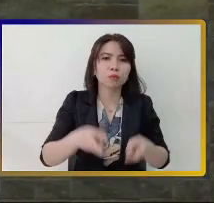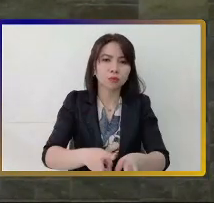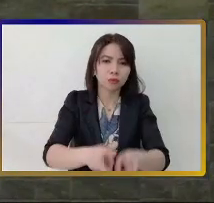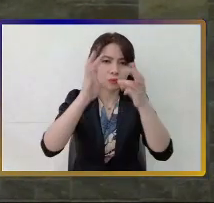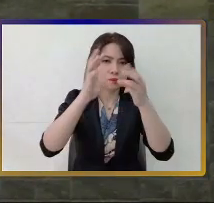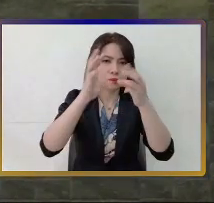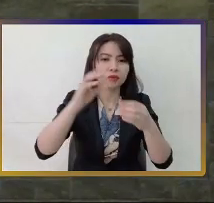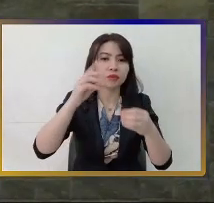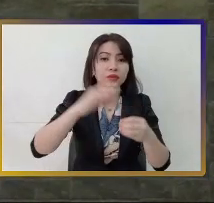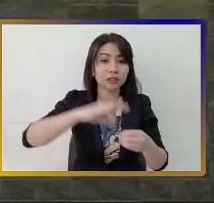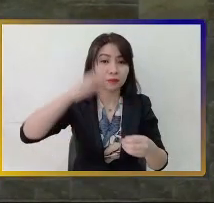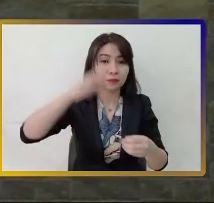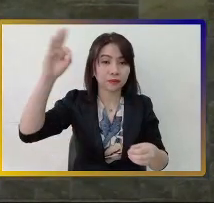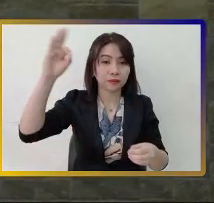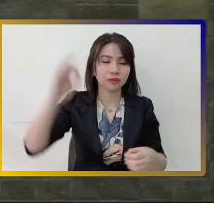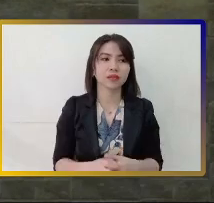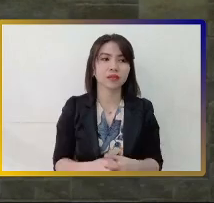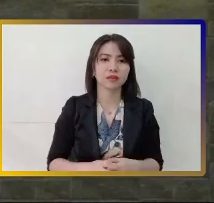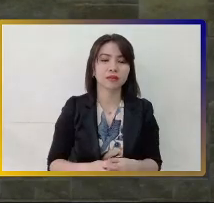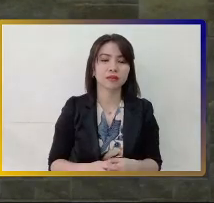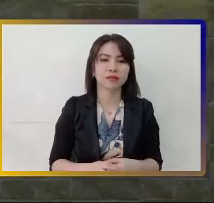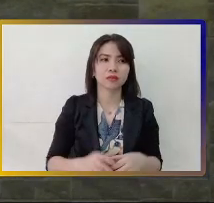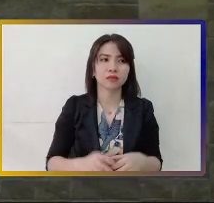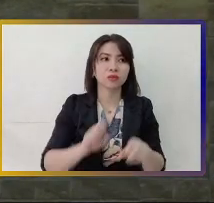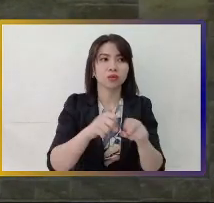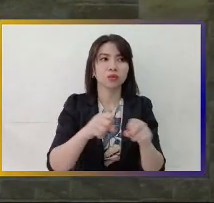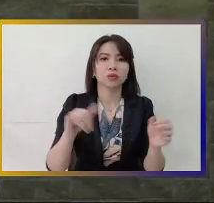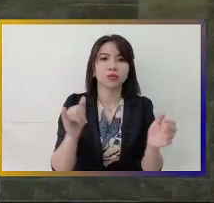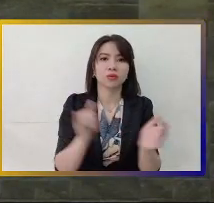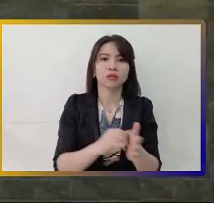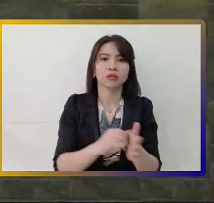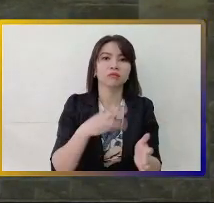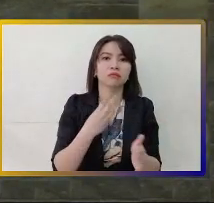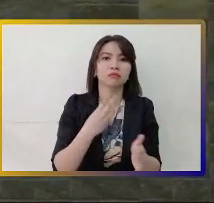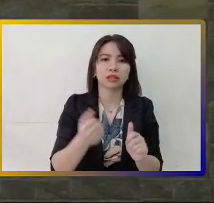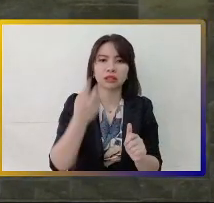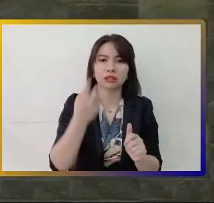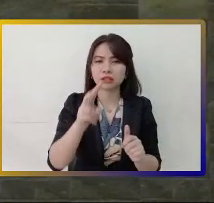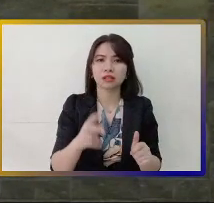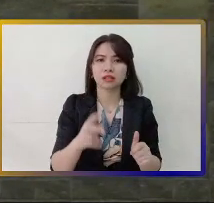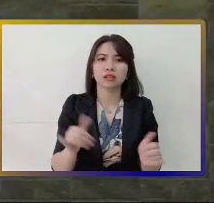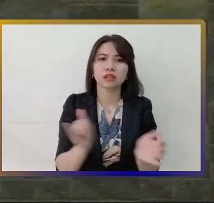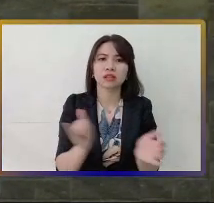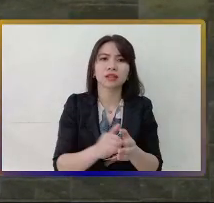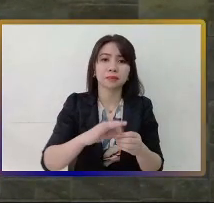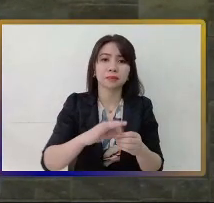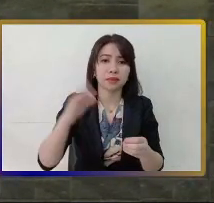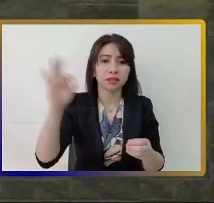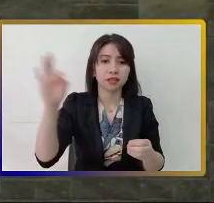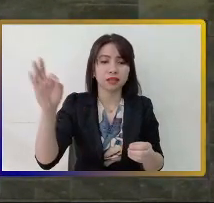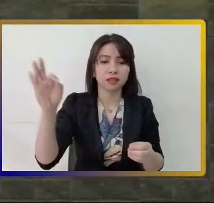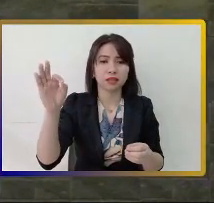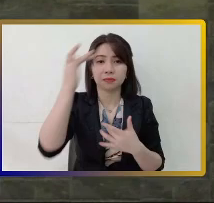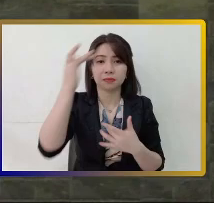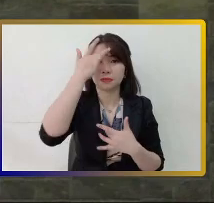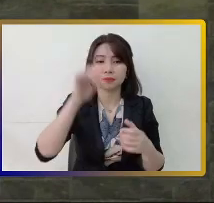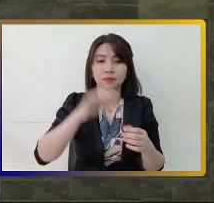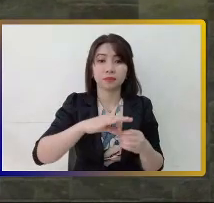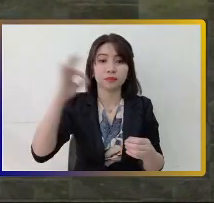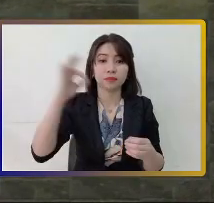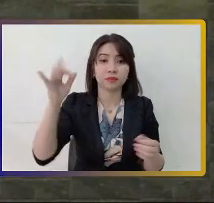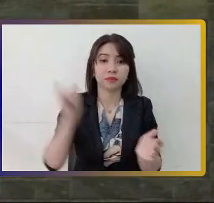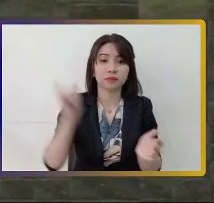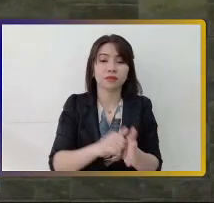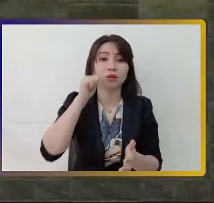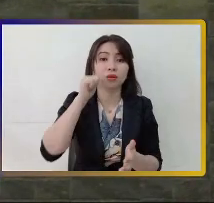Now, so makikita po natin, kaya po, disabling spirit, kapatid, makikita natin na ang babaeng ito ay hindi